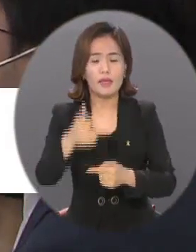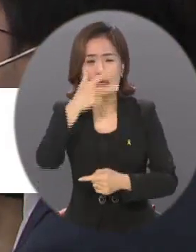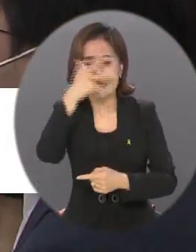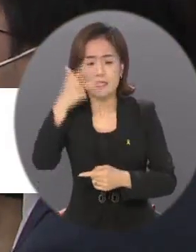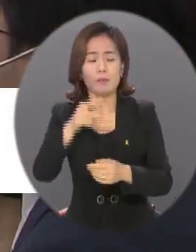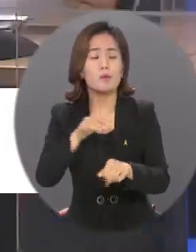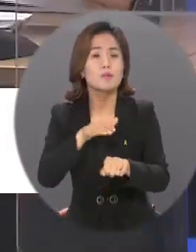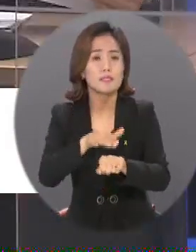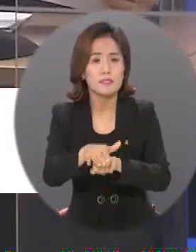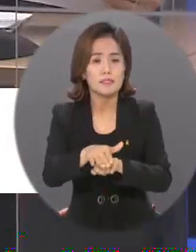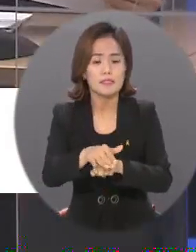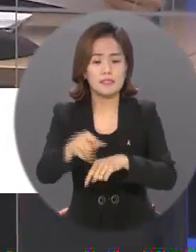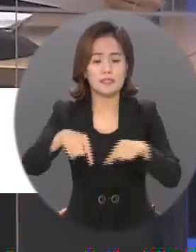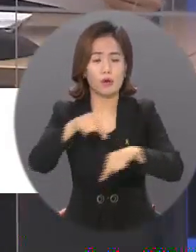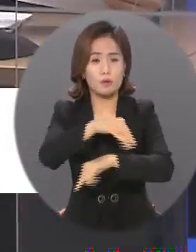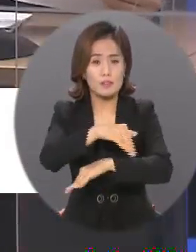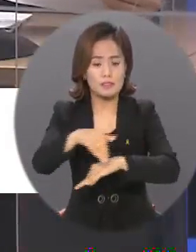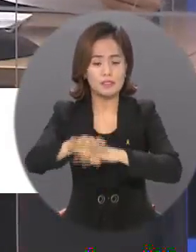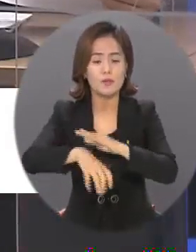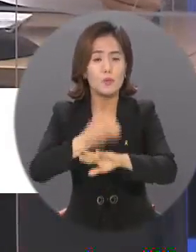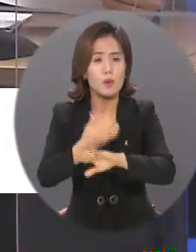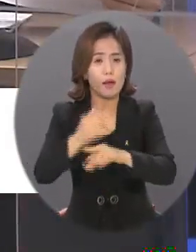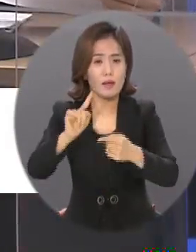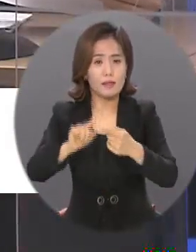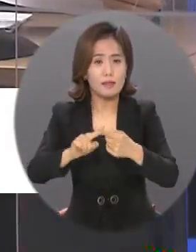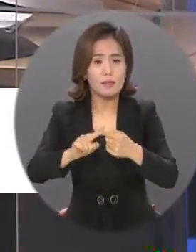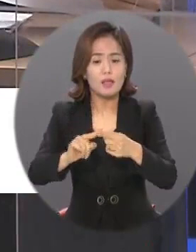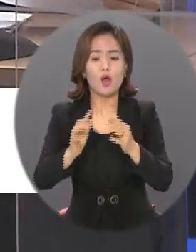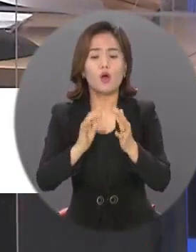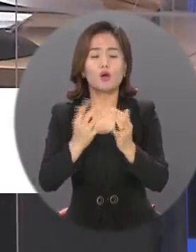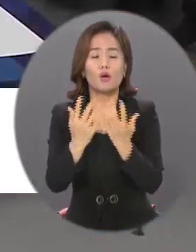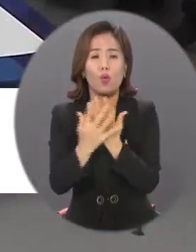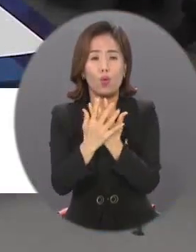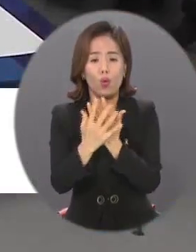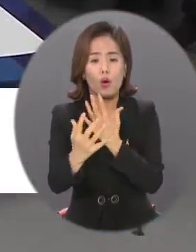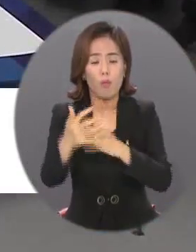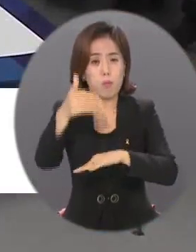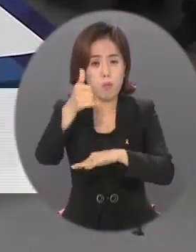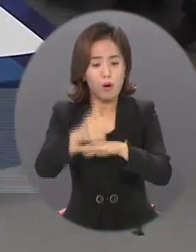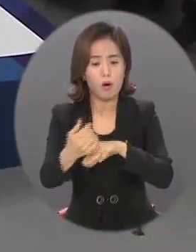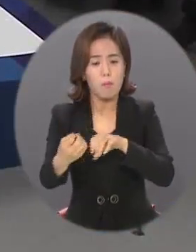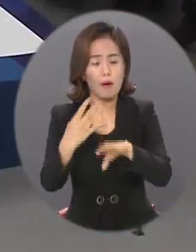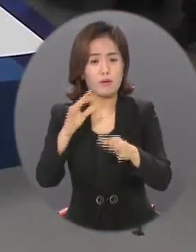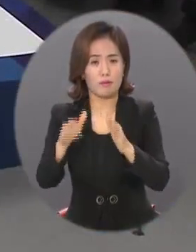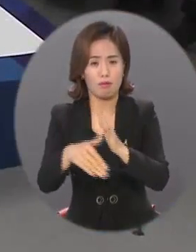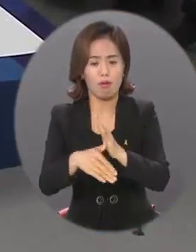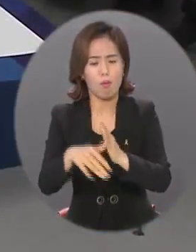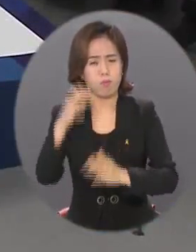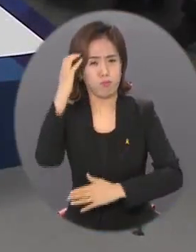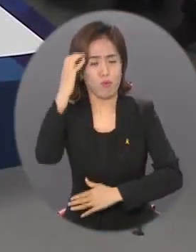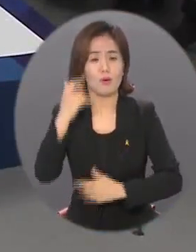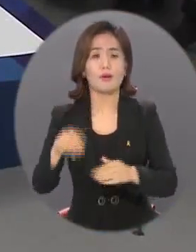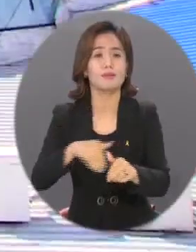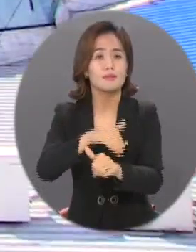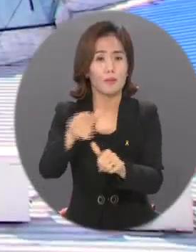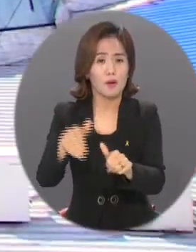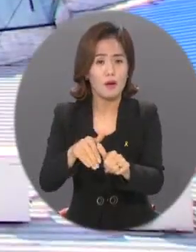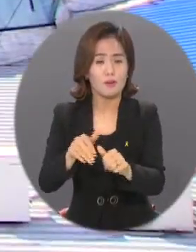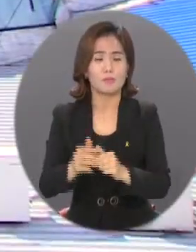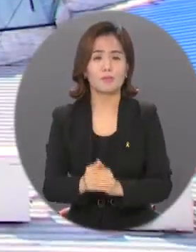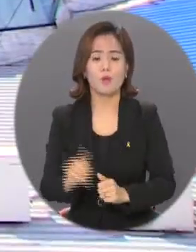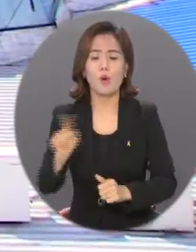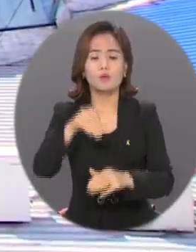표 정치개혁안을 의총 결의로 화답했던 민주당이 머쓱해졌기 때문입니다.